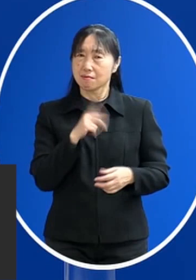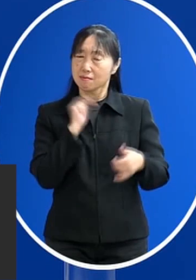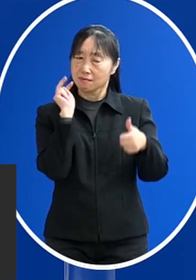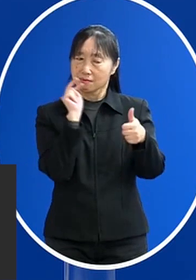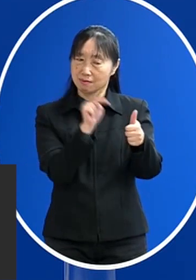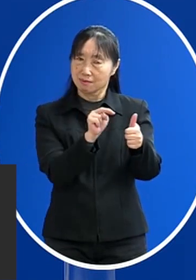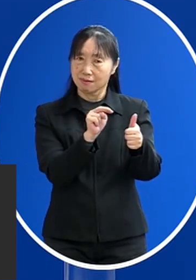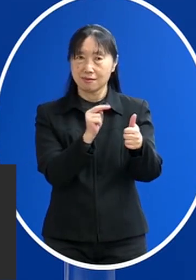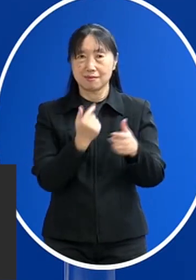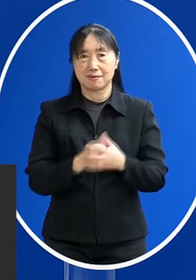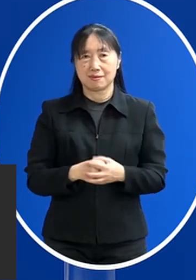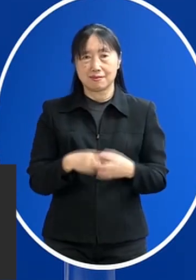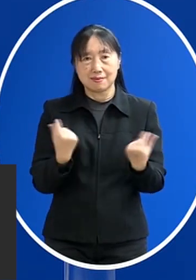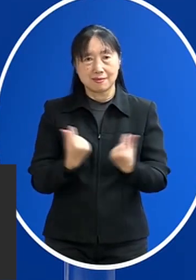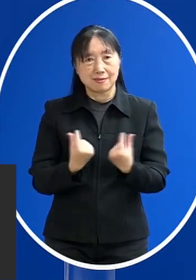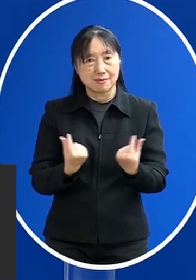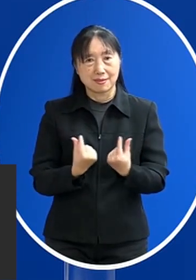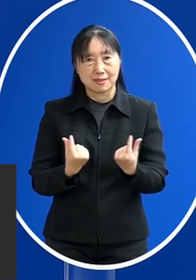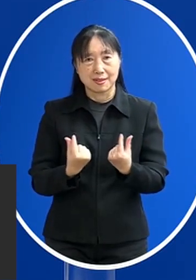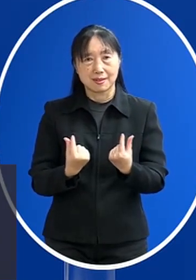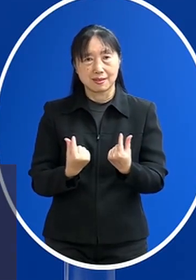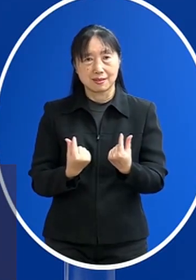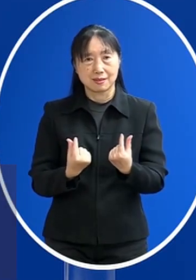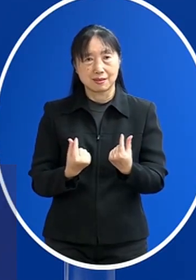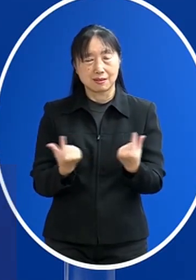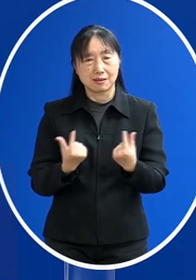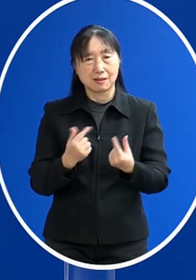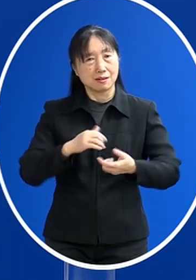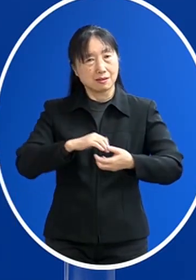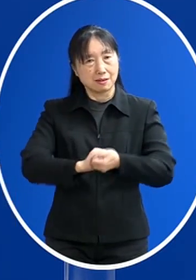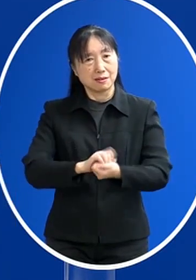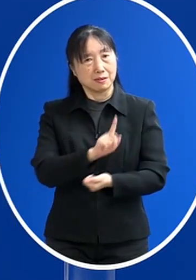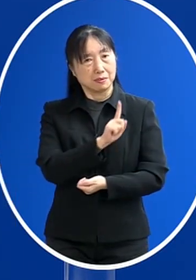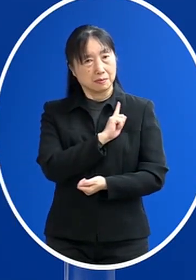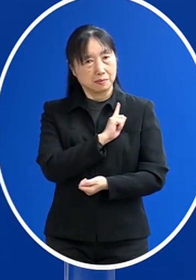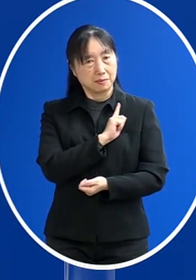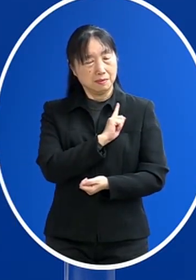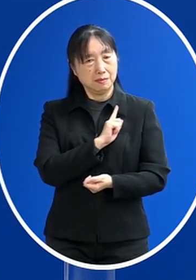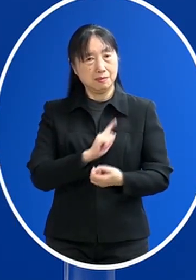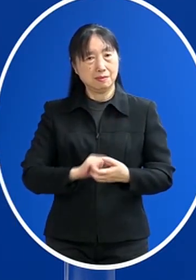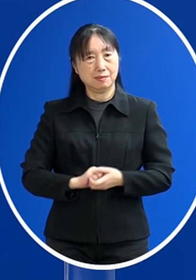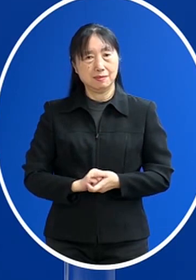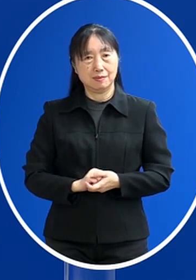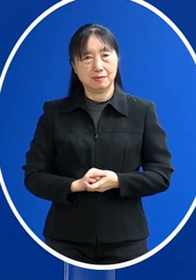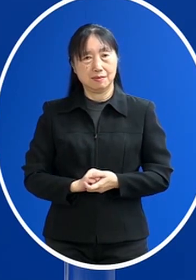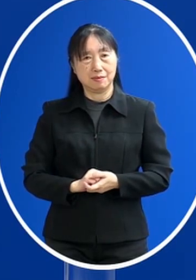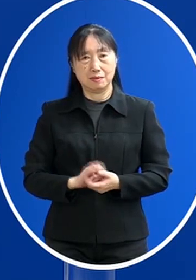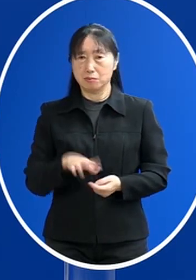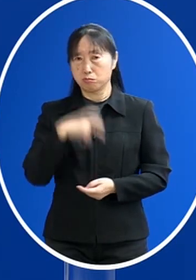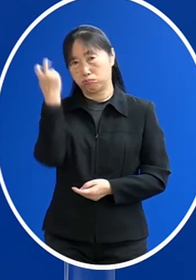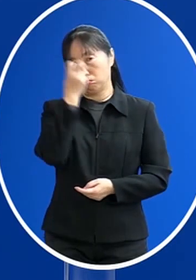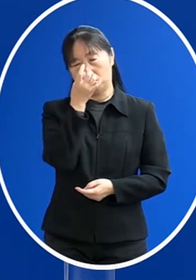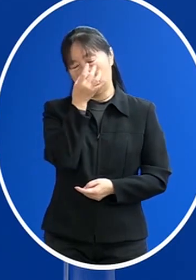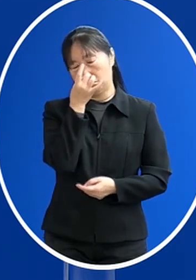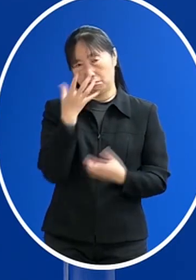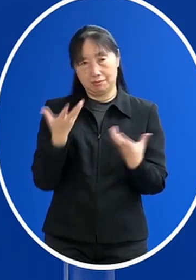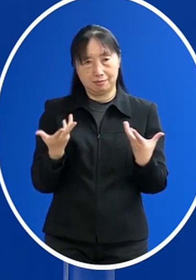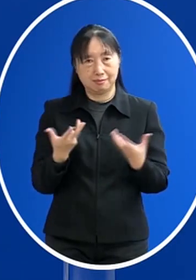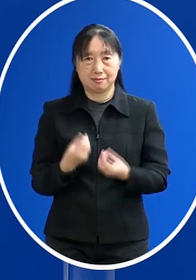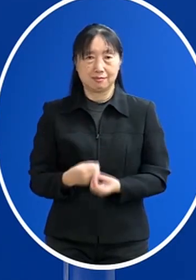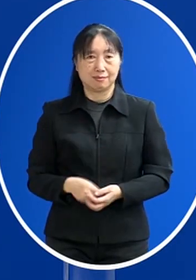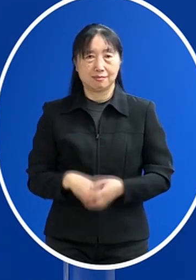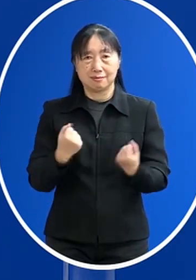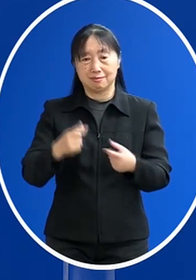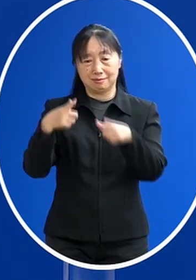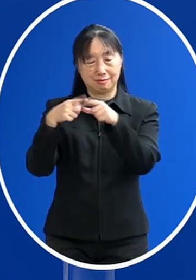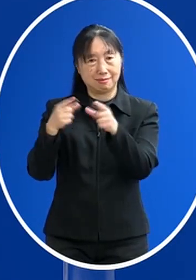为，似乎是说要确认他自己的确是检验不出来啊、哦，所以他在日